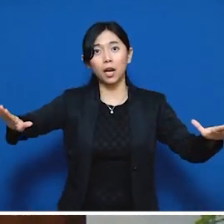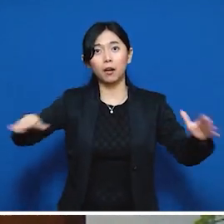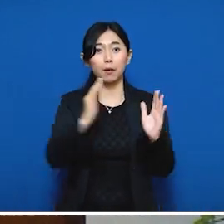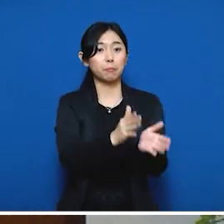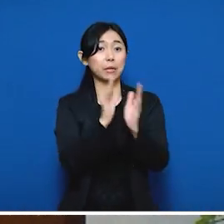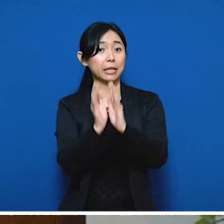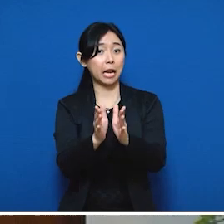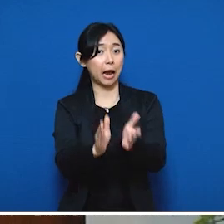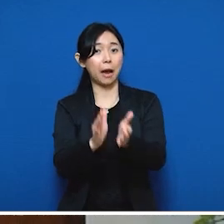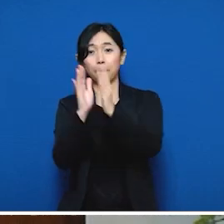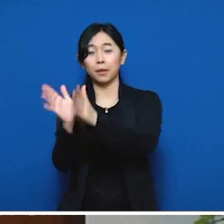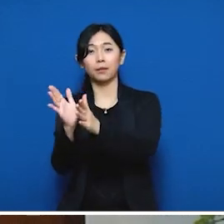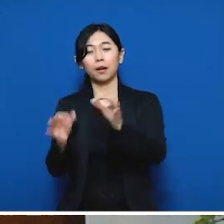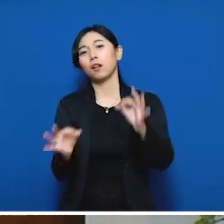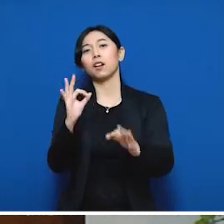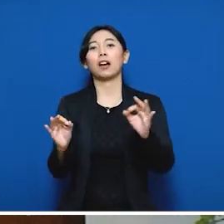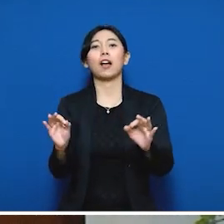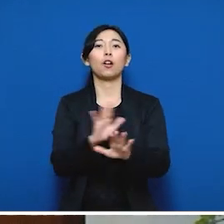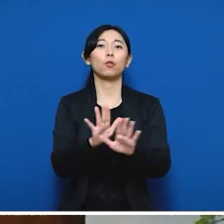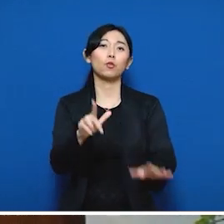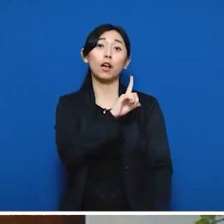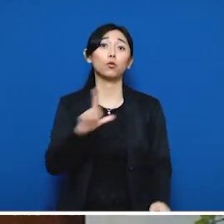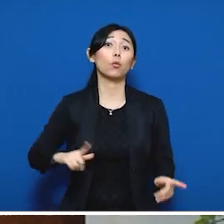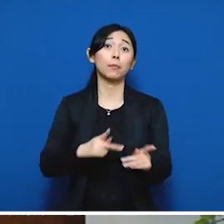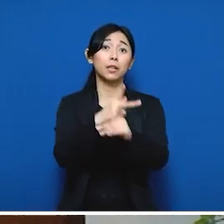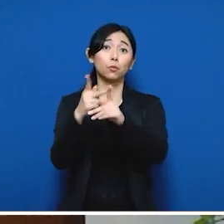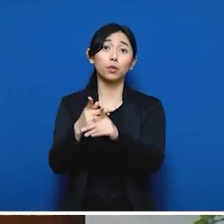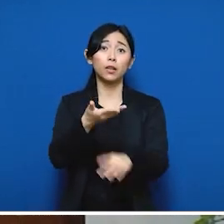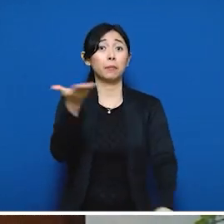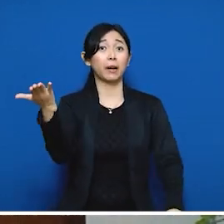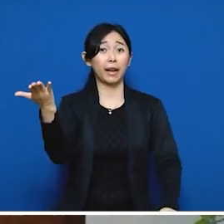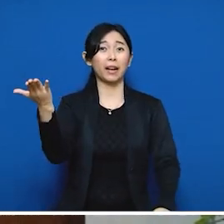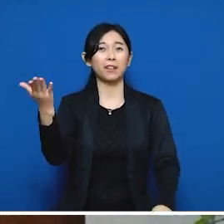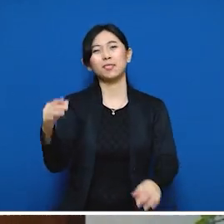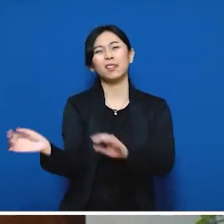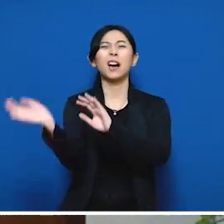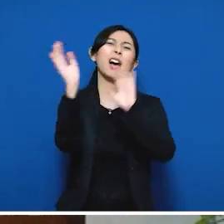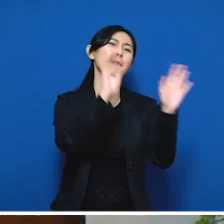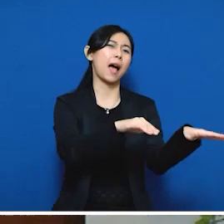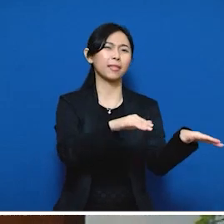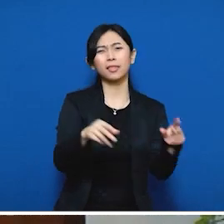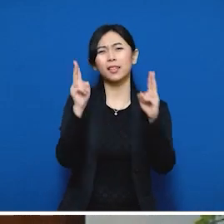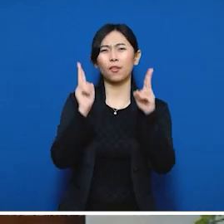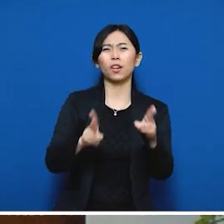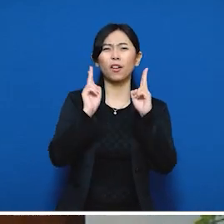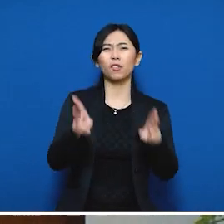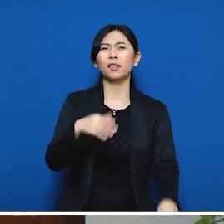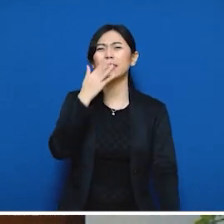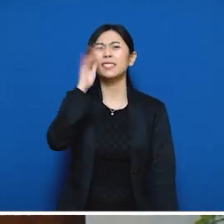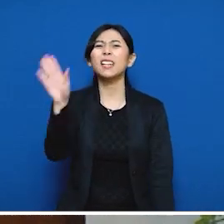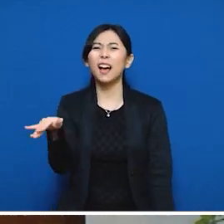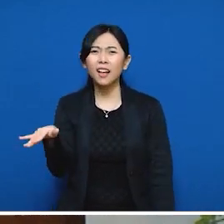Kalau bukan Tuhan yang melindungi, selesai mereka juga menjadi bagian dari persekusi orang-orang yang jahat pada waktu itu.